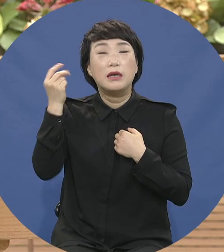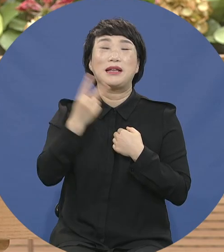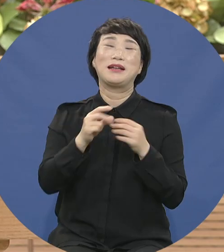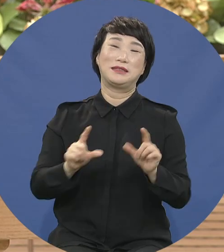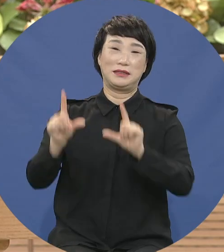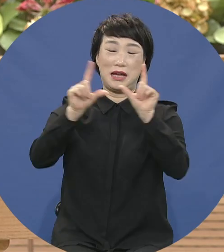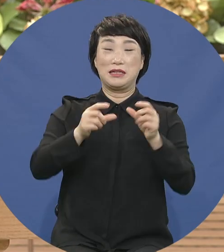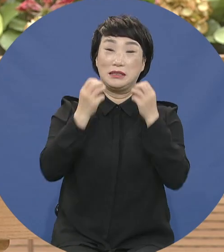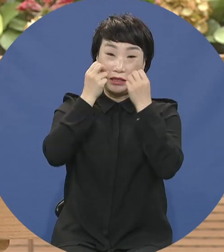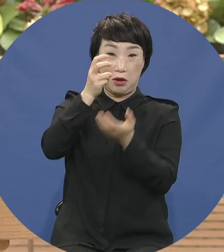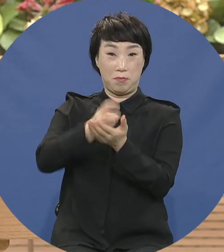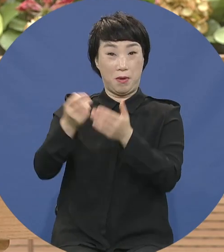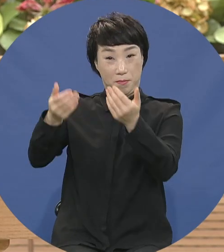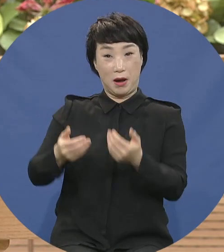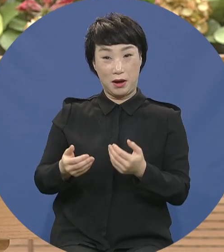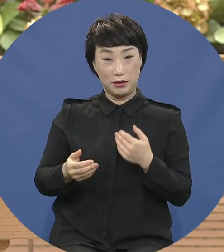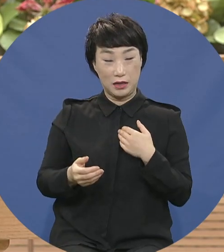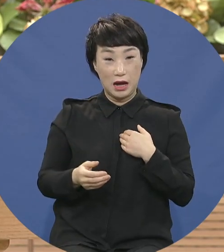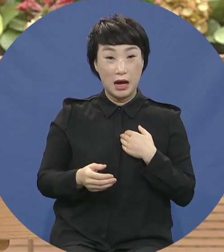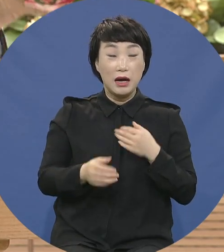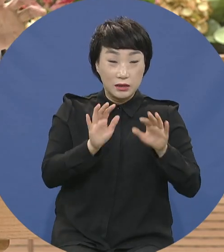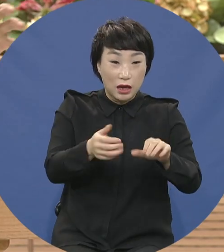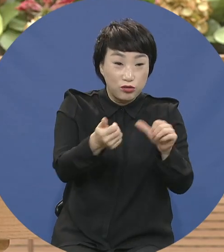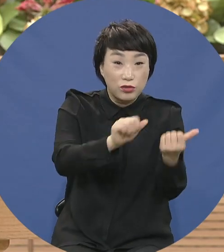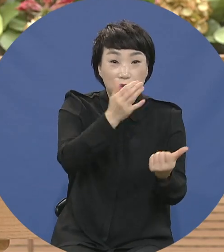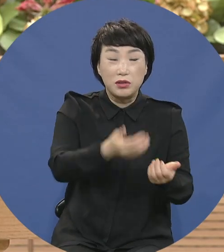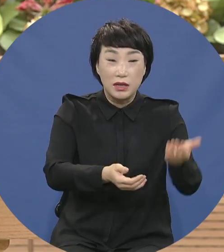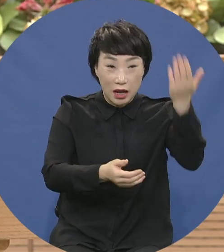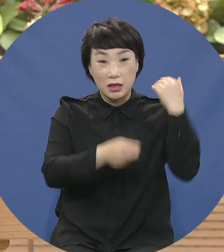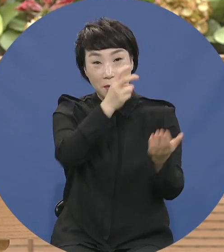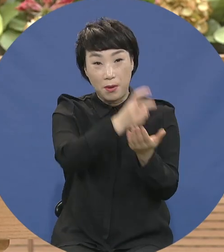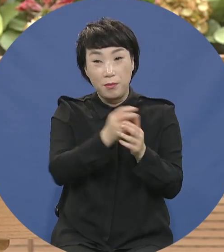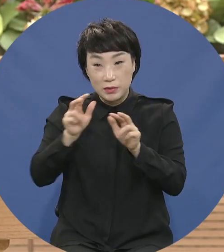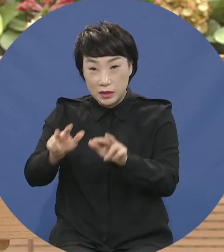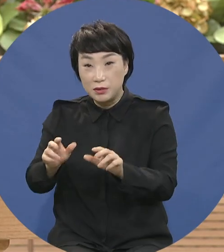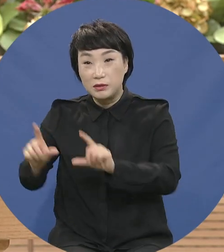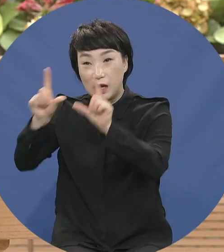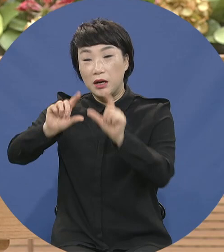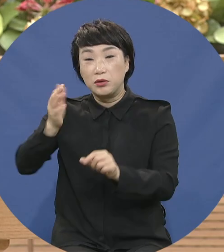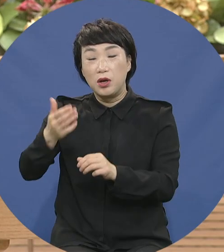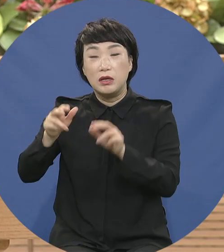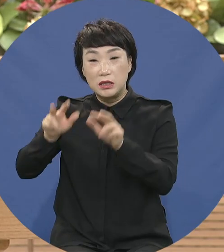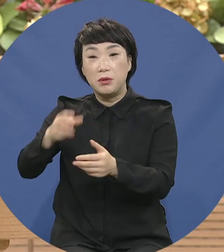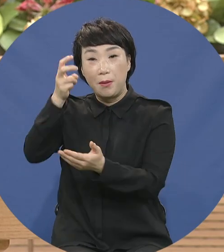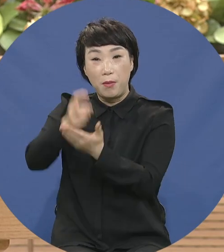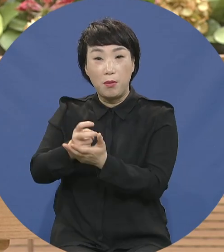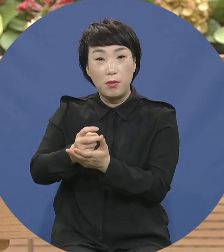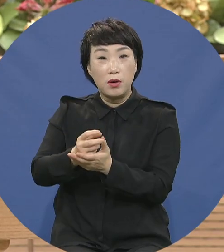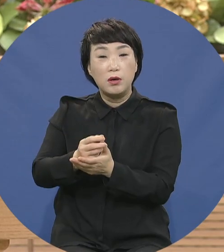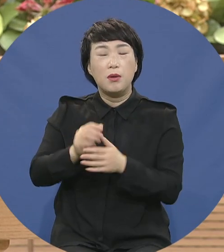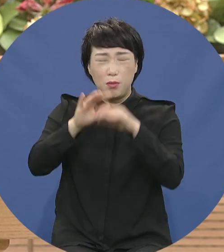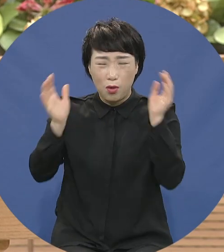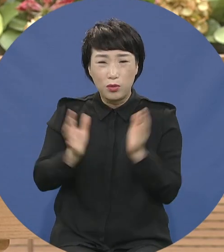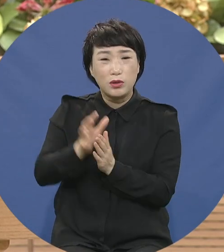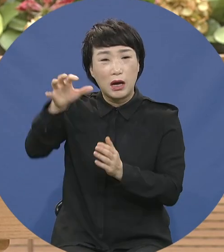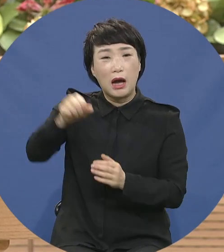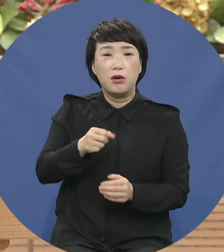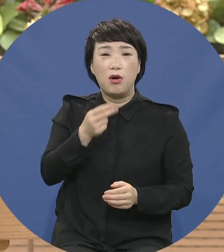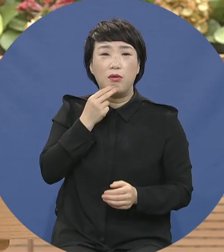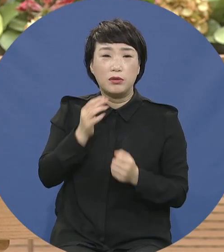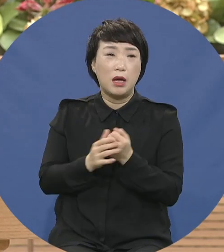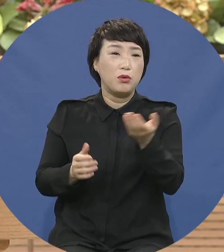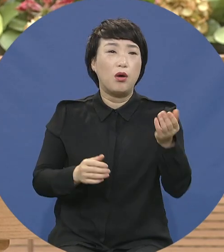말이요. 죽게 된 과거의 법과 살게 된 오늘의 법을 갖지 못했기에